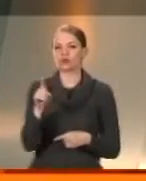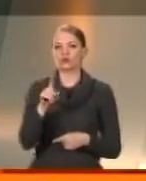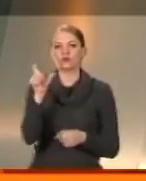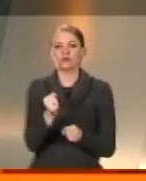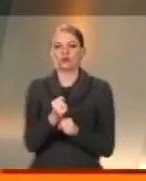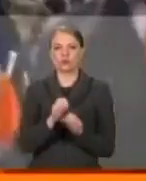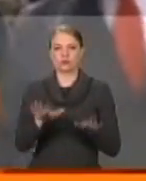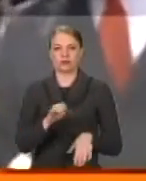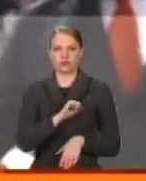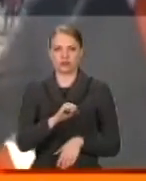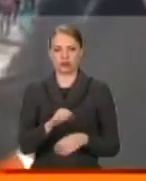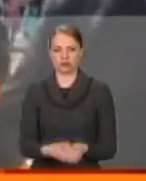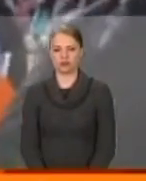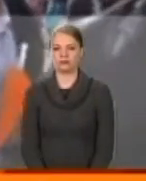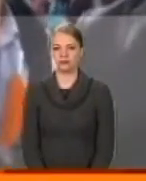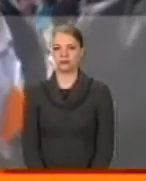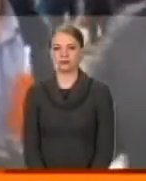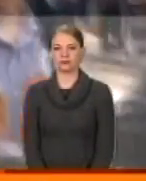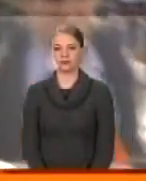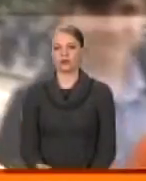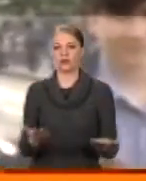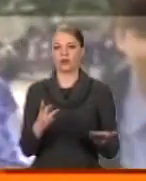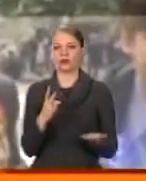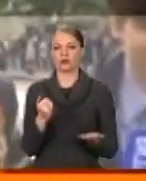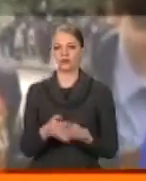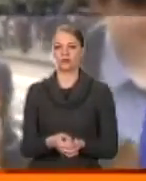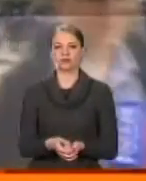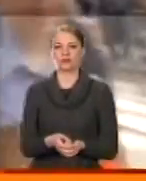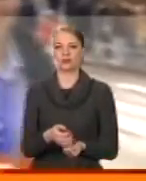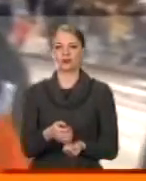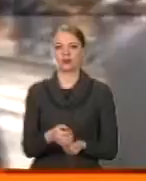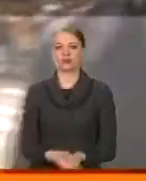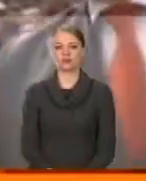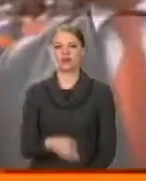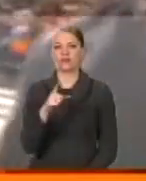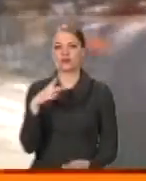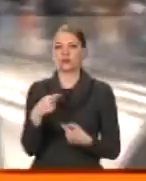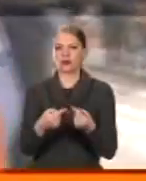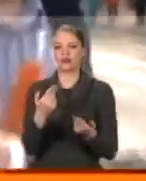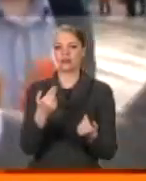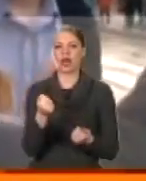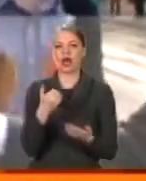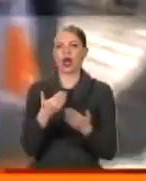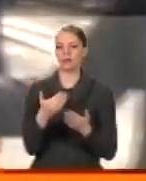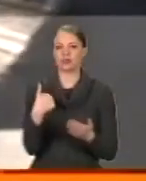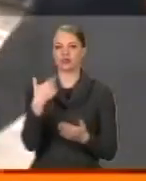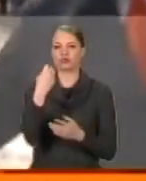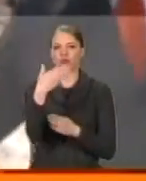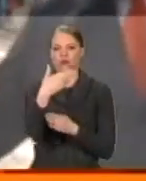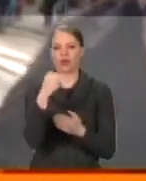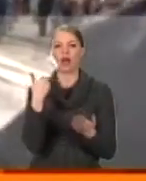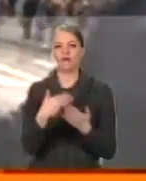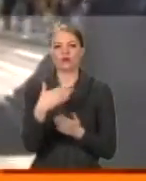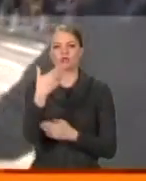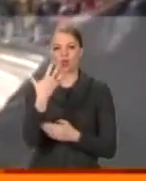він робить у Севастополі. Ви сильний внук. Правильно? Да. А впереді знам'я несете сьогодні. А от